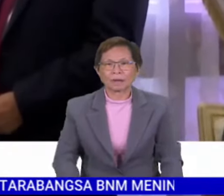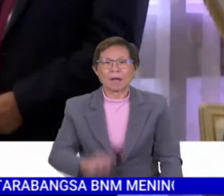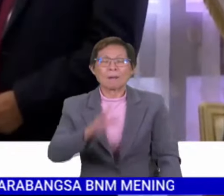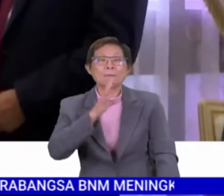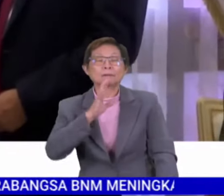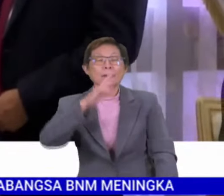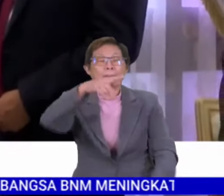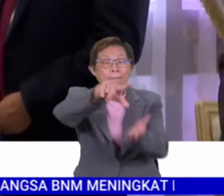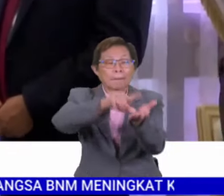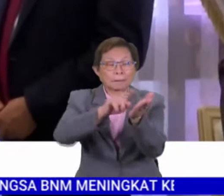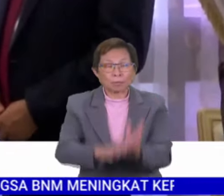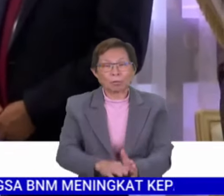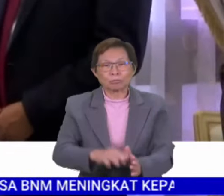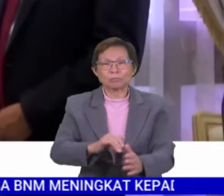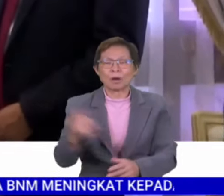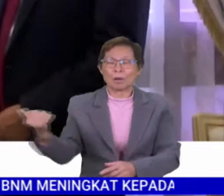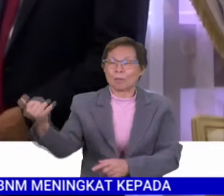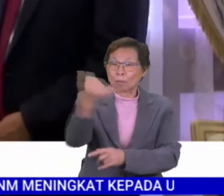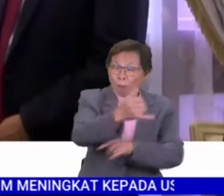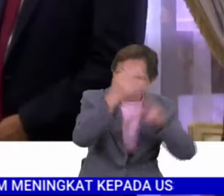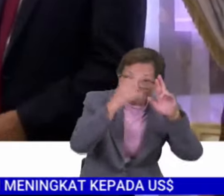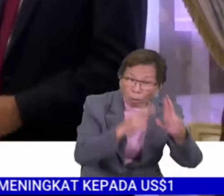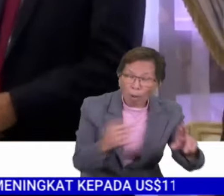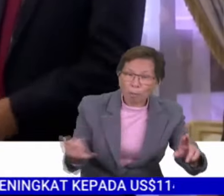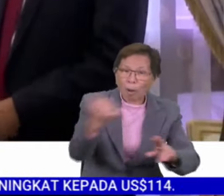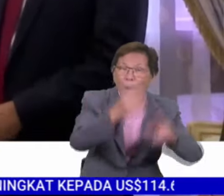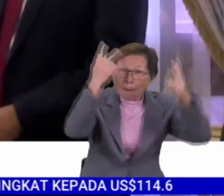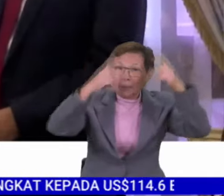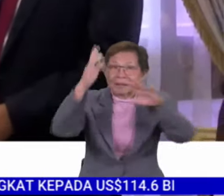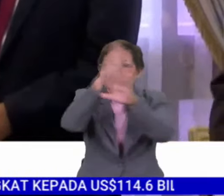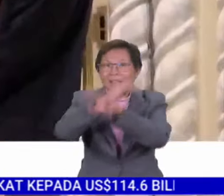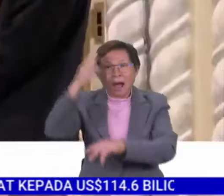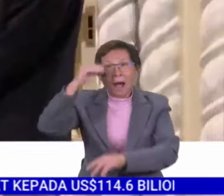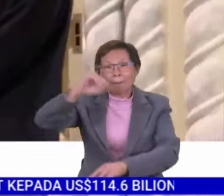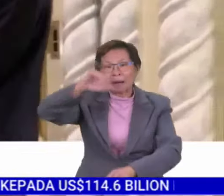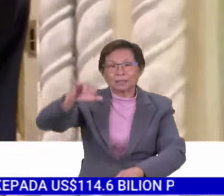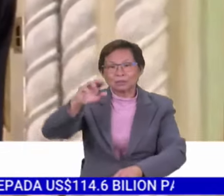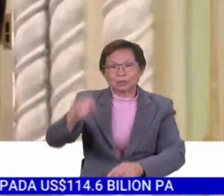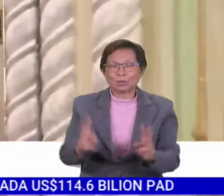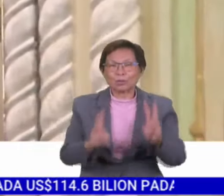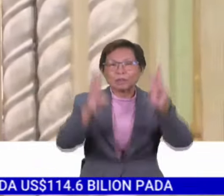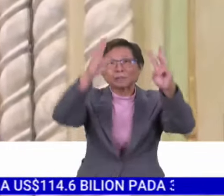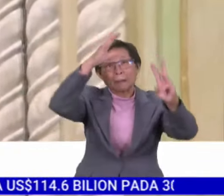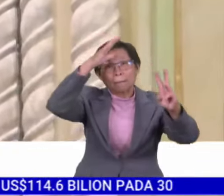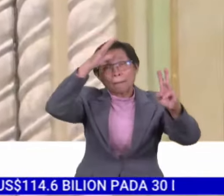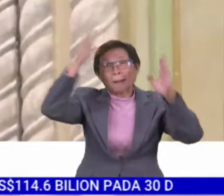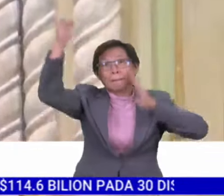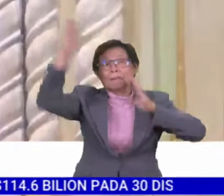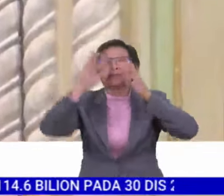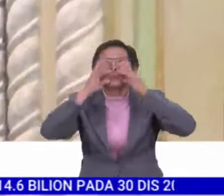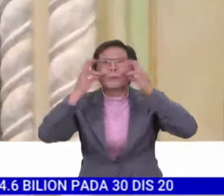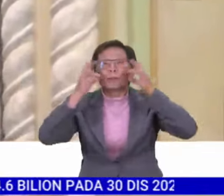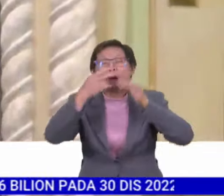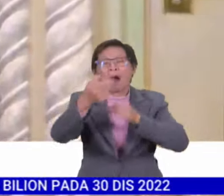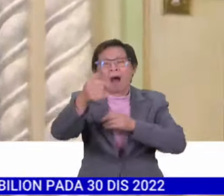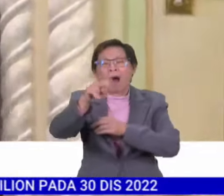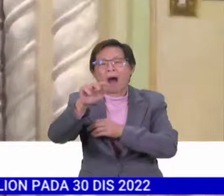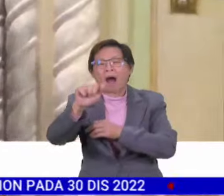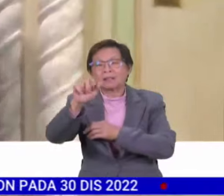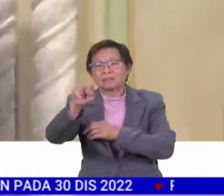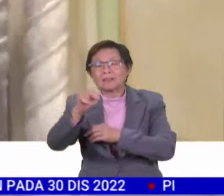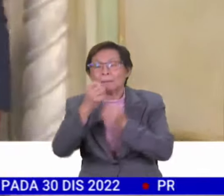Bercakap kepada media selepas membuat kunjungan hormat ke atas Premier Sarawak, Tan Sri Abang Johari Tun Openg di Wisma Bapa Malaysia, Kuching, Hana